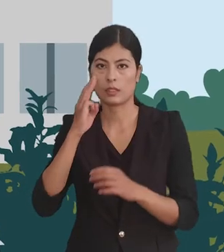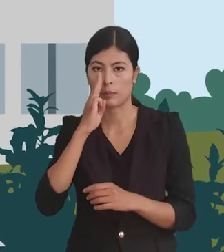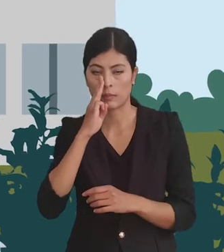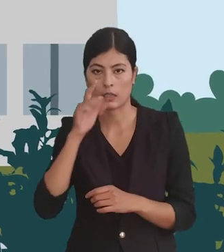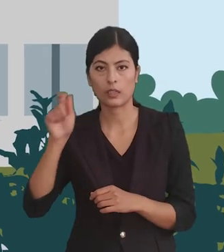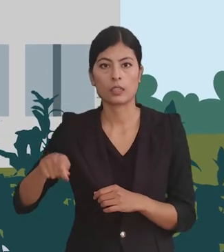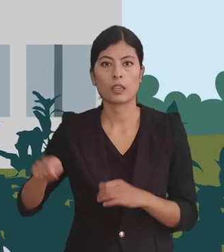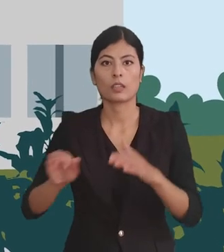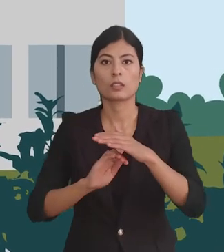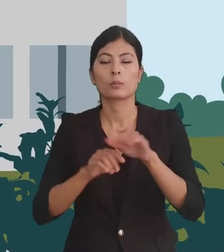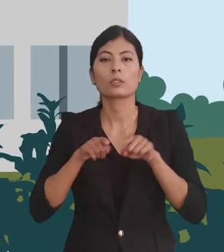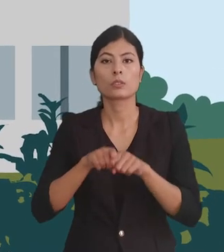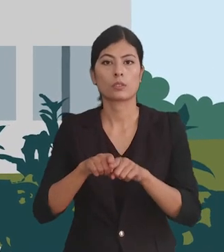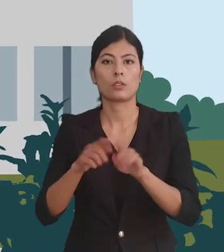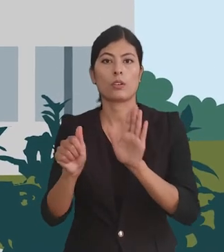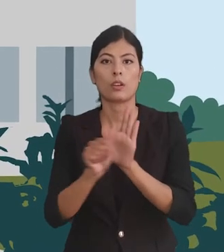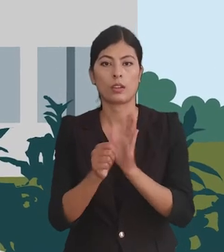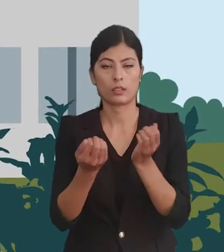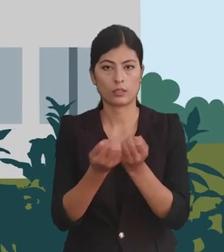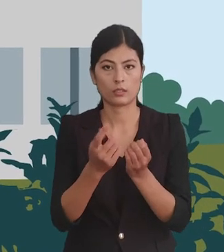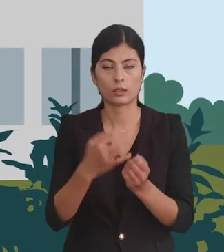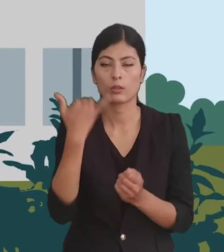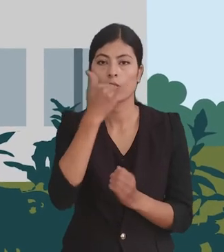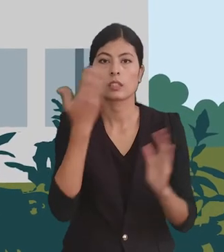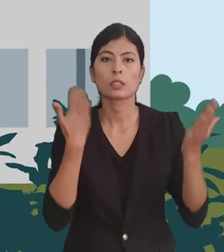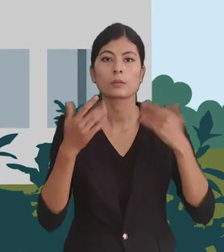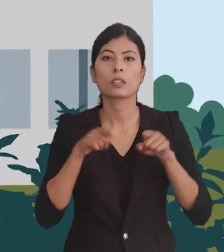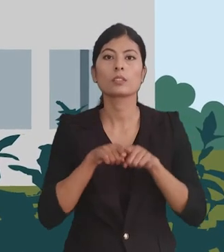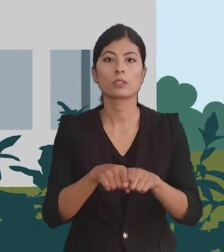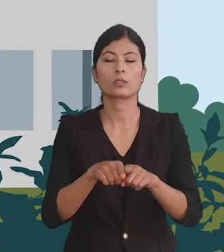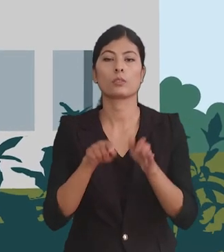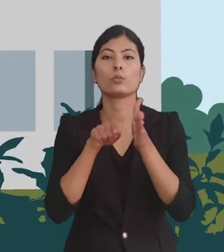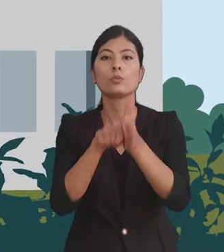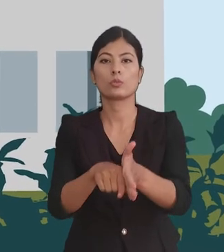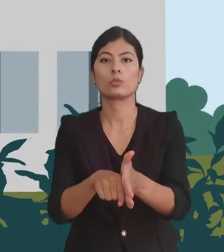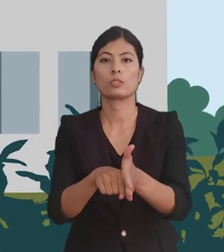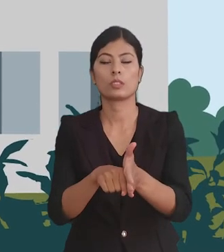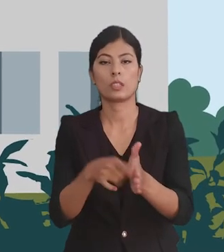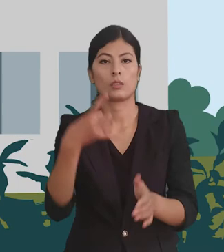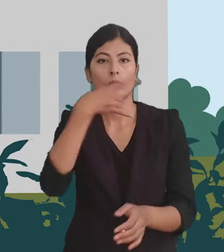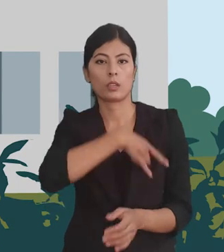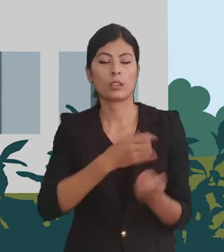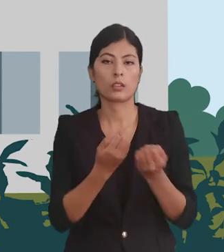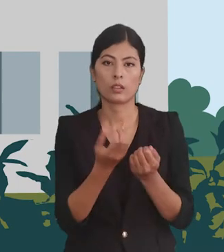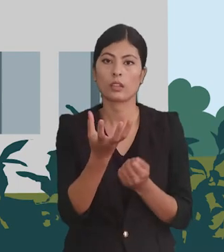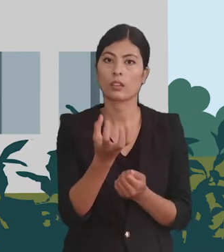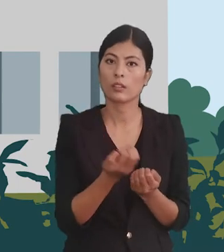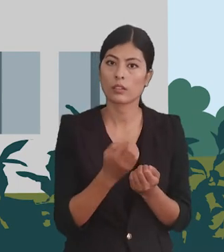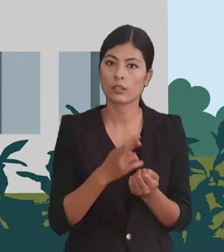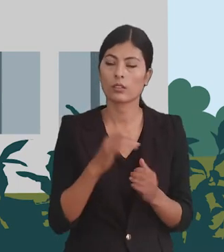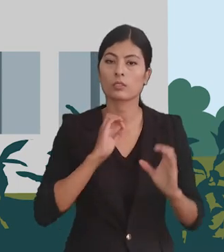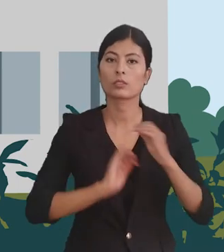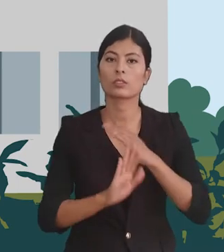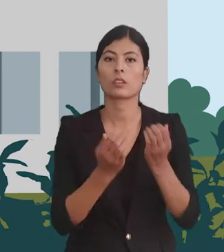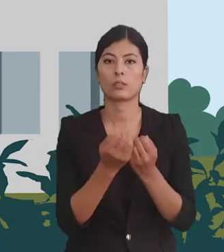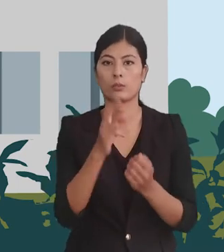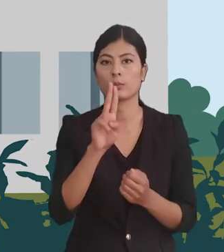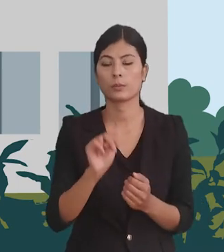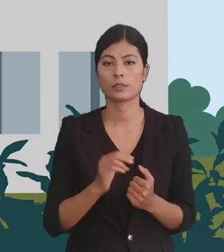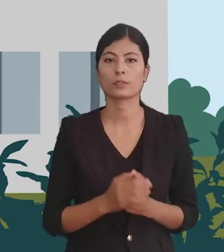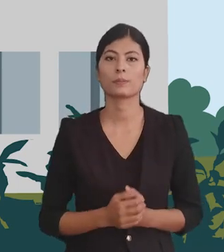समिति समक्ष परेको लैङ्गिक हिंसा सम्बन्धी उजुरीका पीडित समेत लाभान्वित हुने गरी सञ्चालन गर्नुपर्दछ।